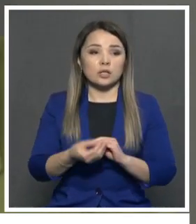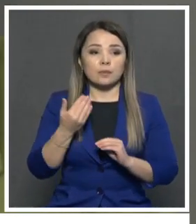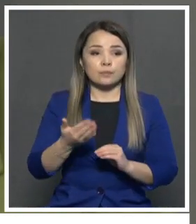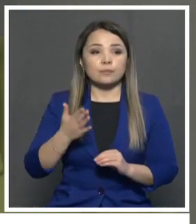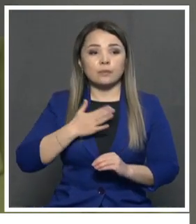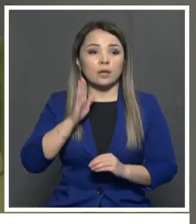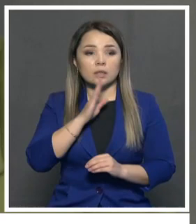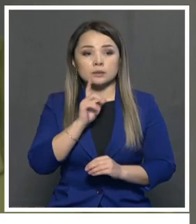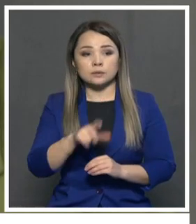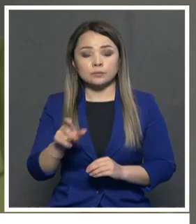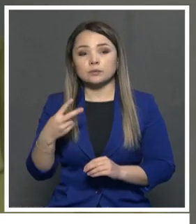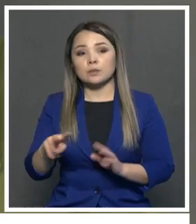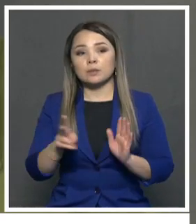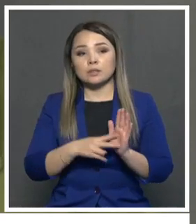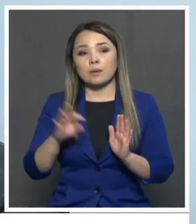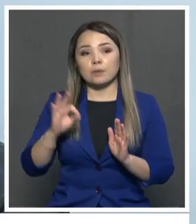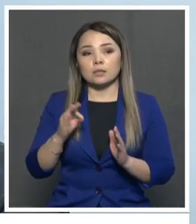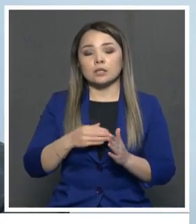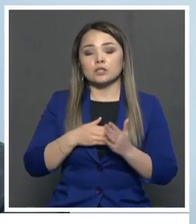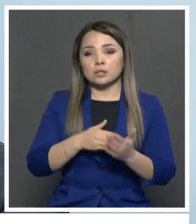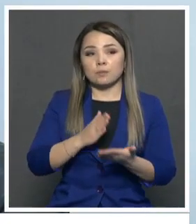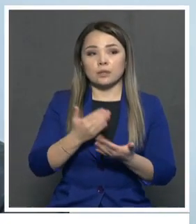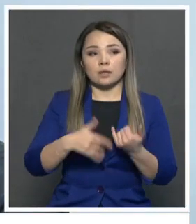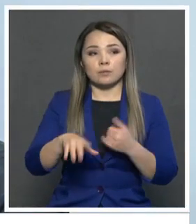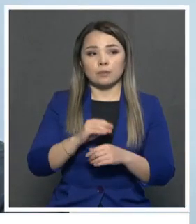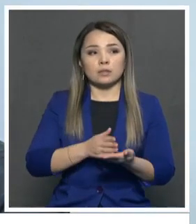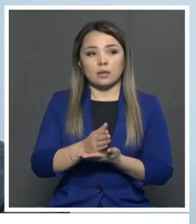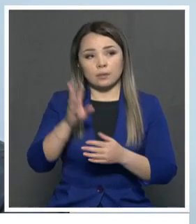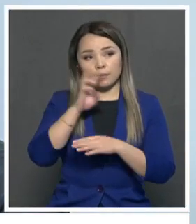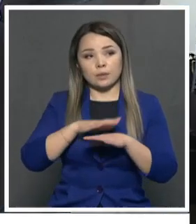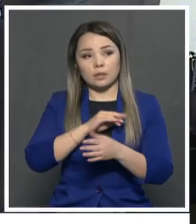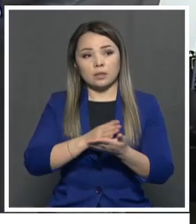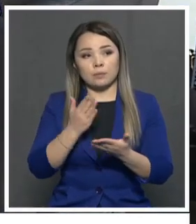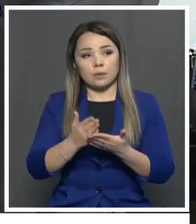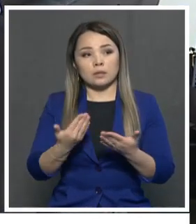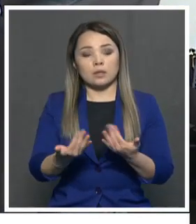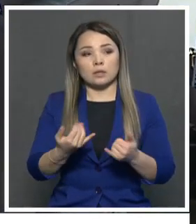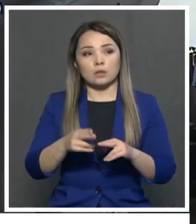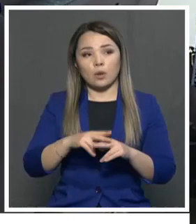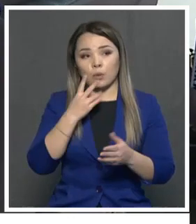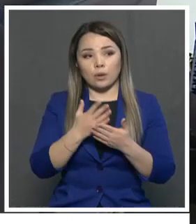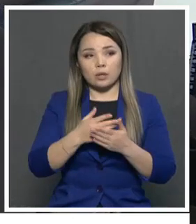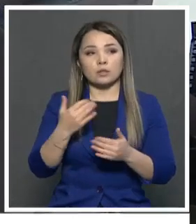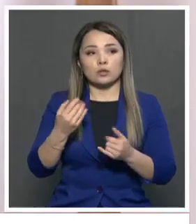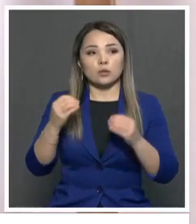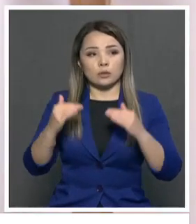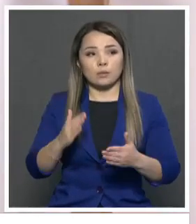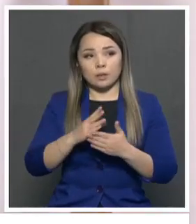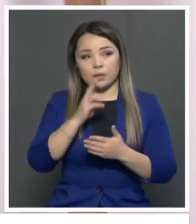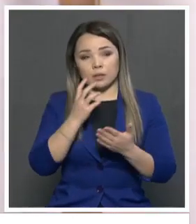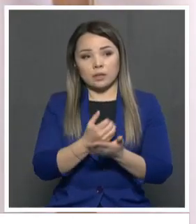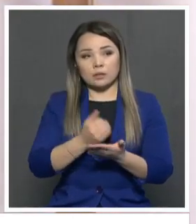бізде әйел азаматтар 27%-ға жетті. Дегенмен саяси мемлекеттік қызметкерлер арасында бұл көрсеткіш әлі де төмен. Жоғары табысты салалар